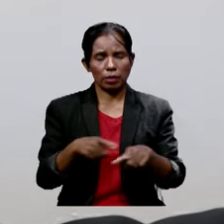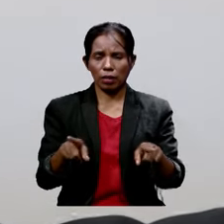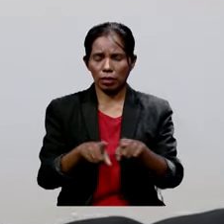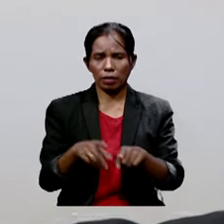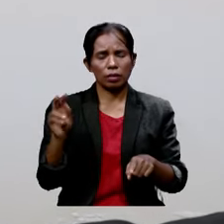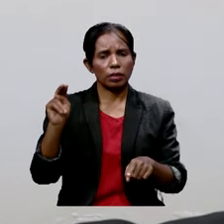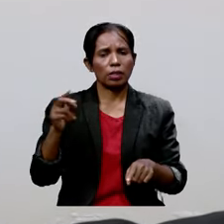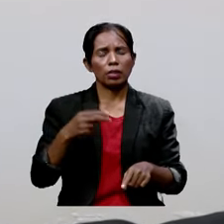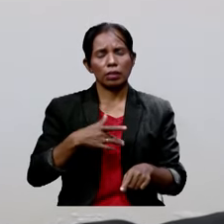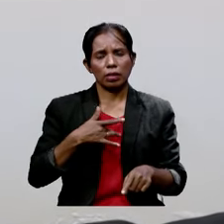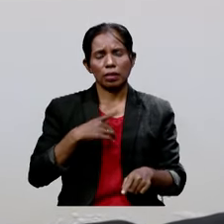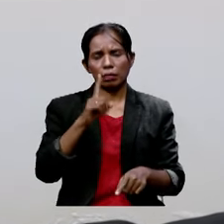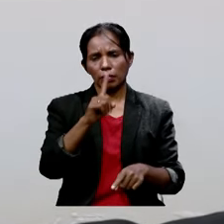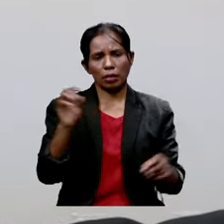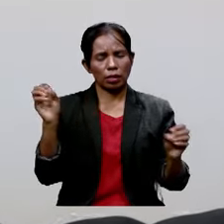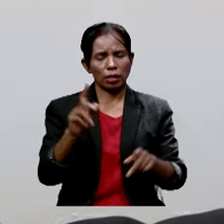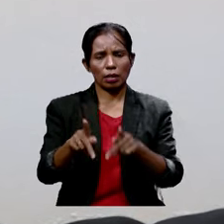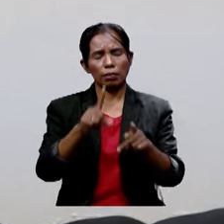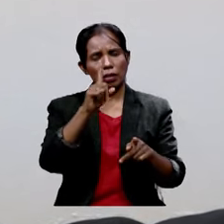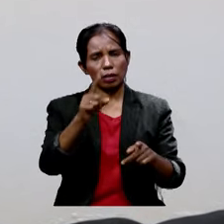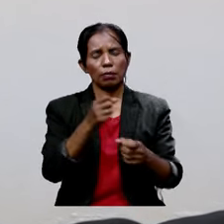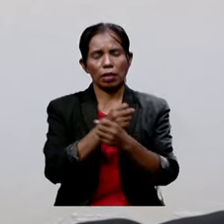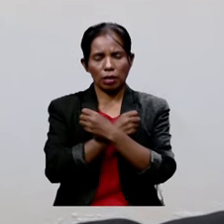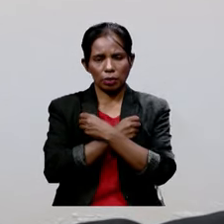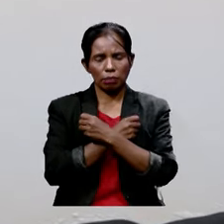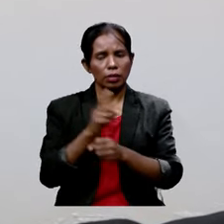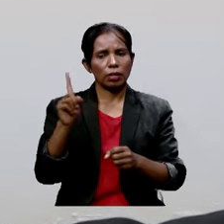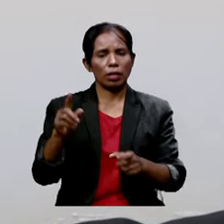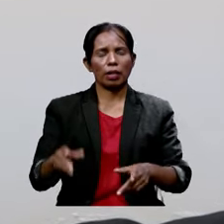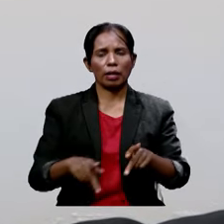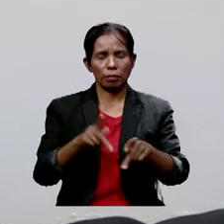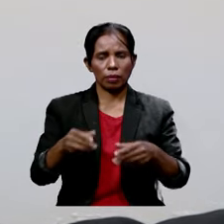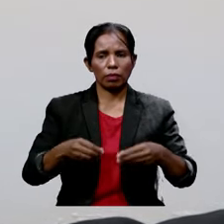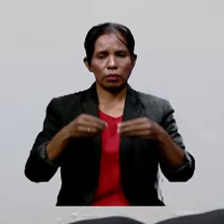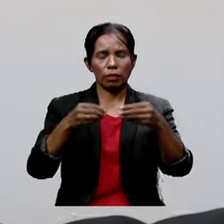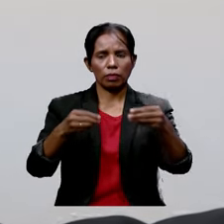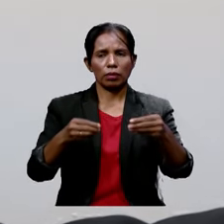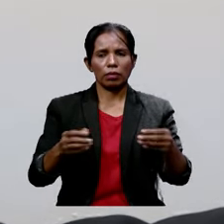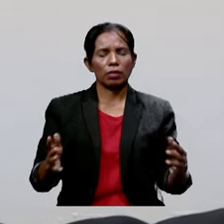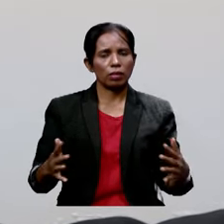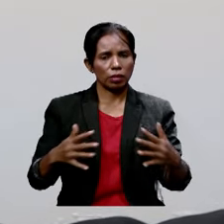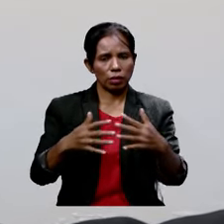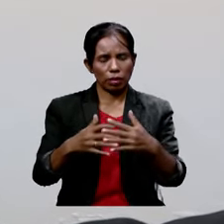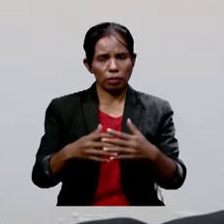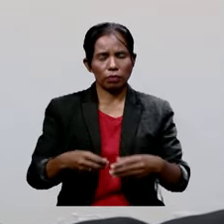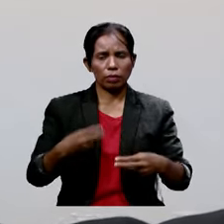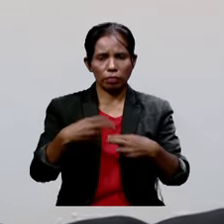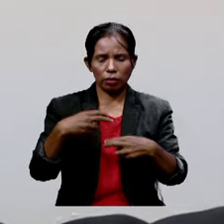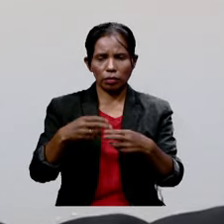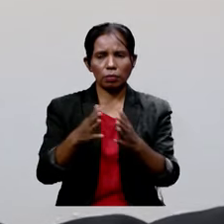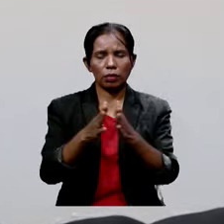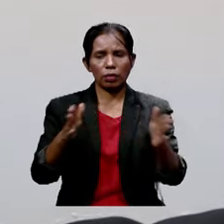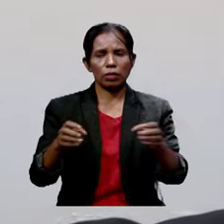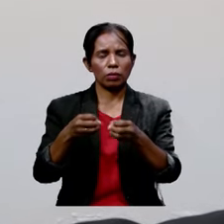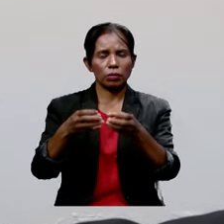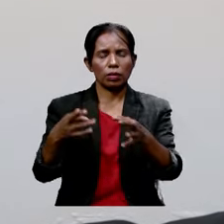sinti mesmesa kona la ia tang ema ida amaluk nia ema fu kondisi ida nebe grave tiana banian husik responsabilidade bot